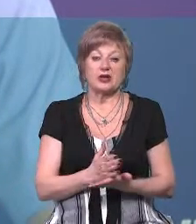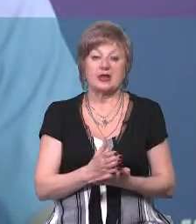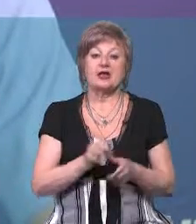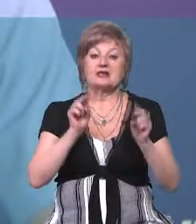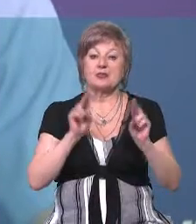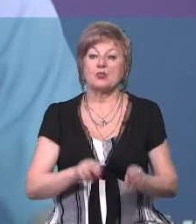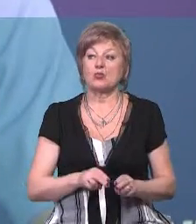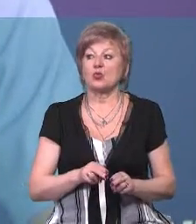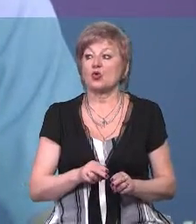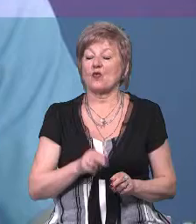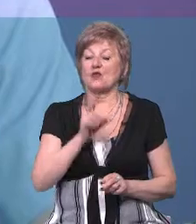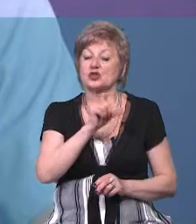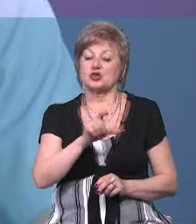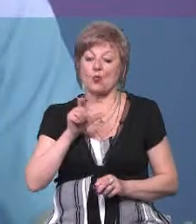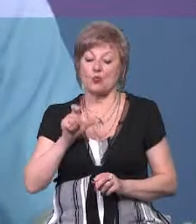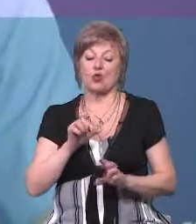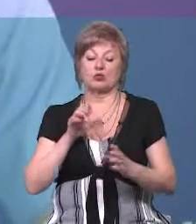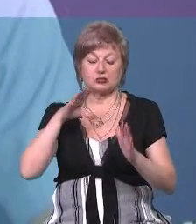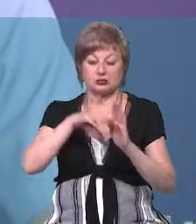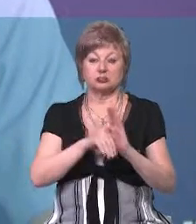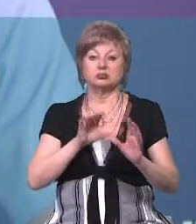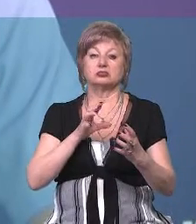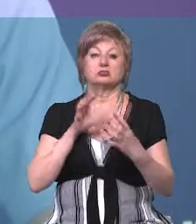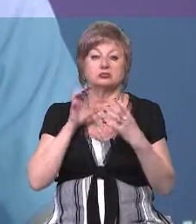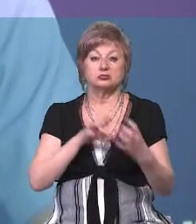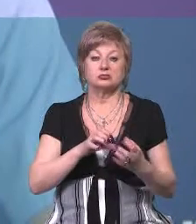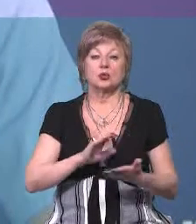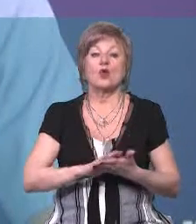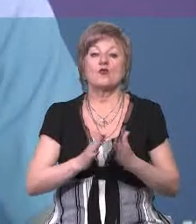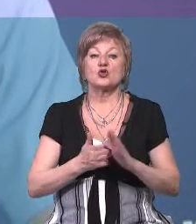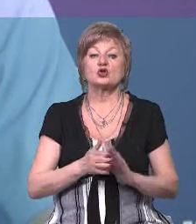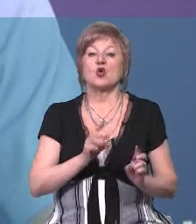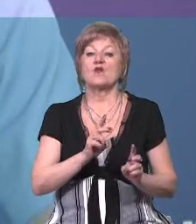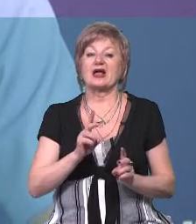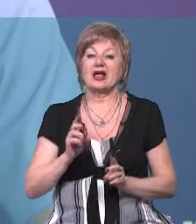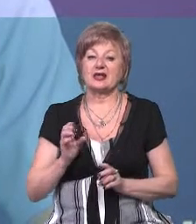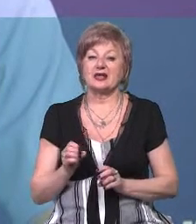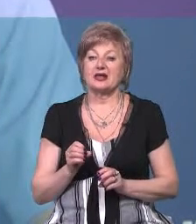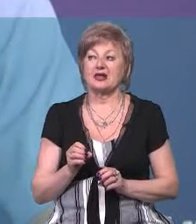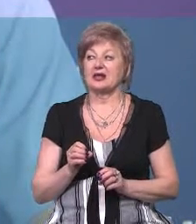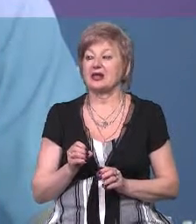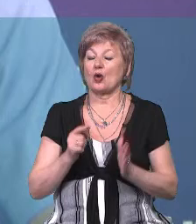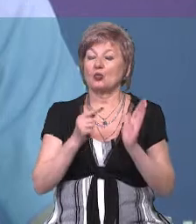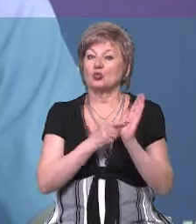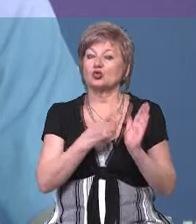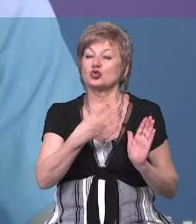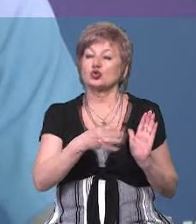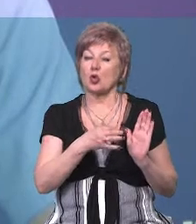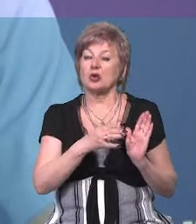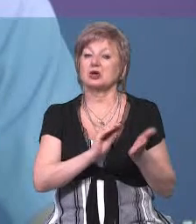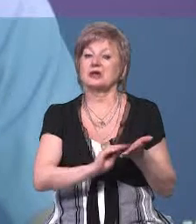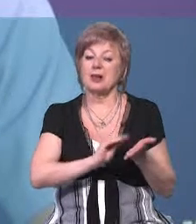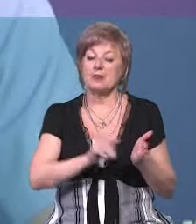правила надання послуг пасажирського автомобільного транспорту, пункт 40 якого, в пункті 40 якого зазначено,